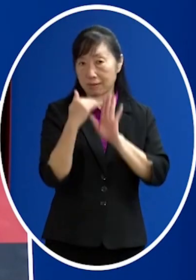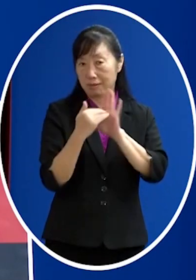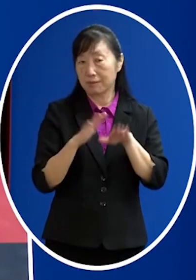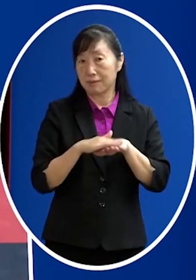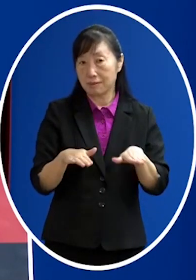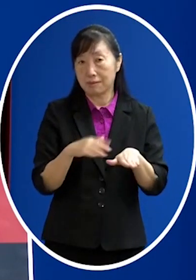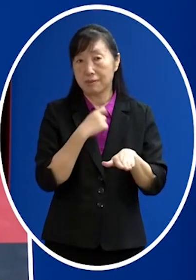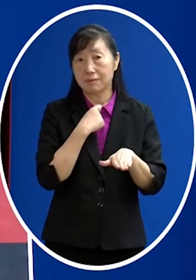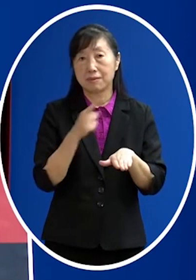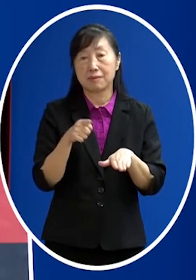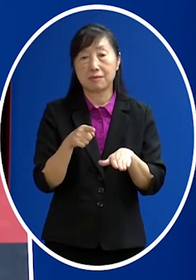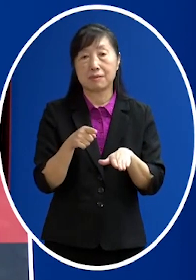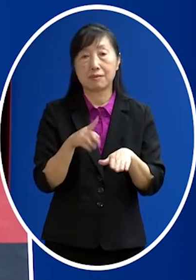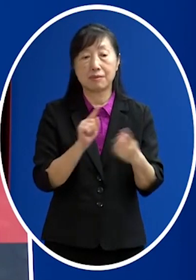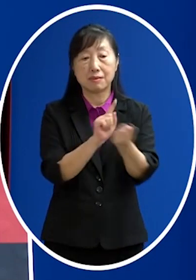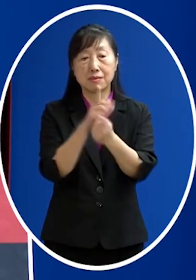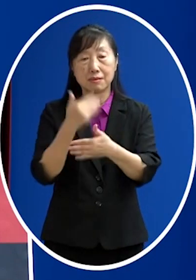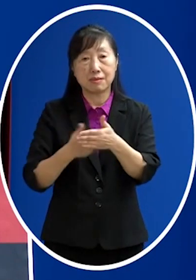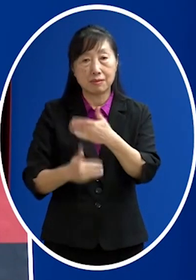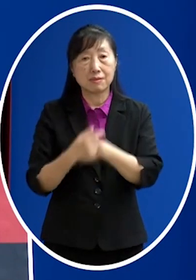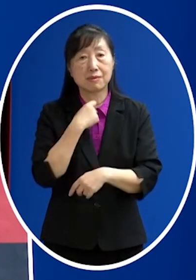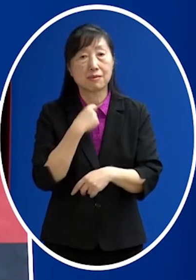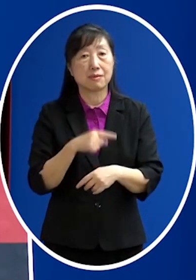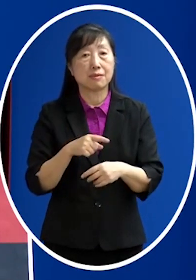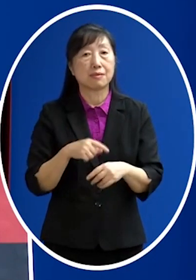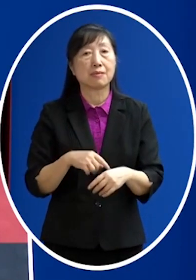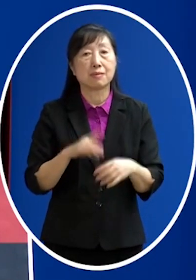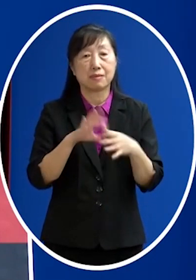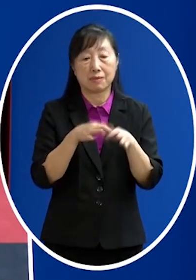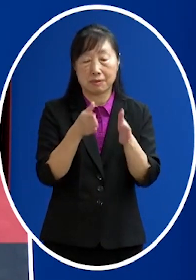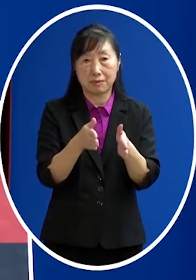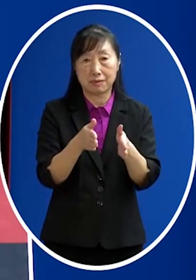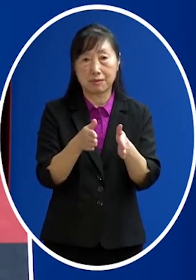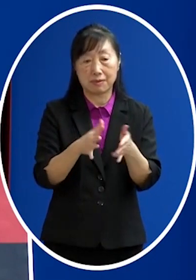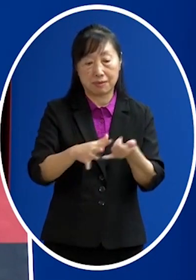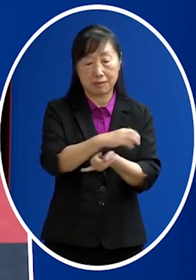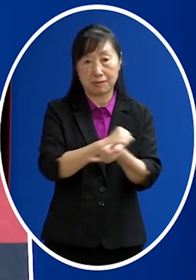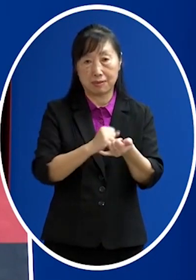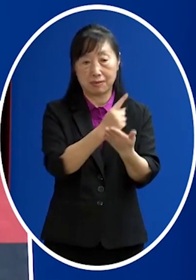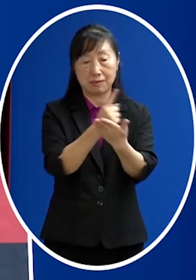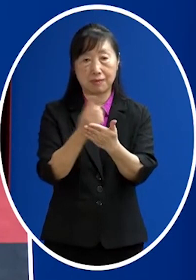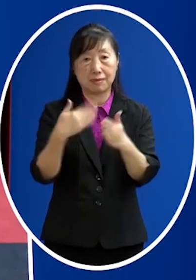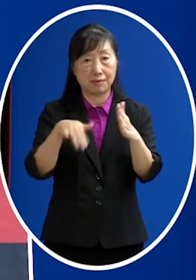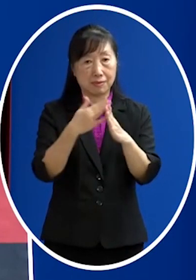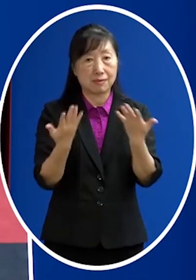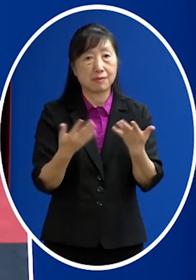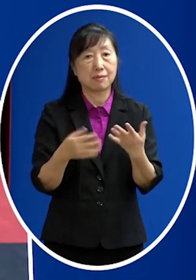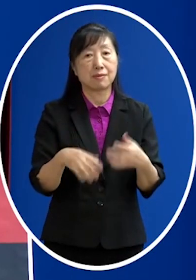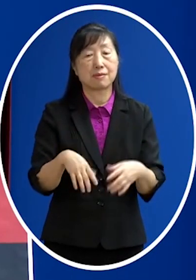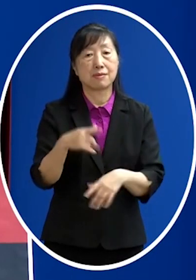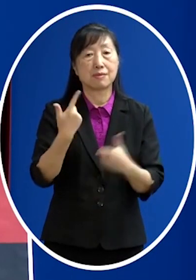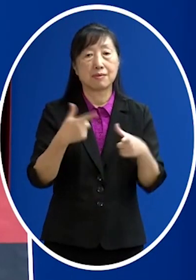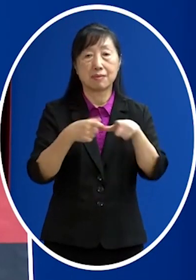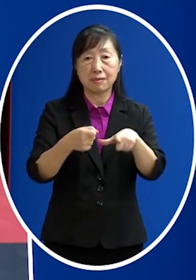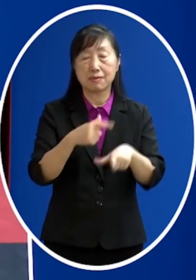降低整个对疫情的冲击，所以我们会将全国各级学校含公私立幼儿园